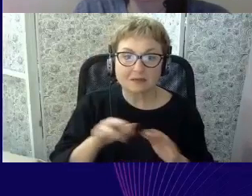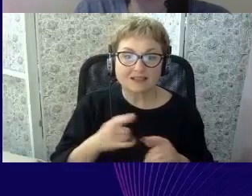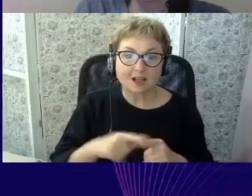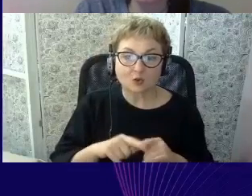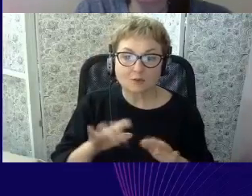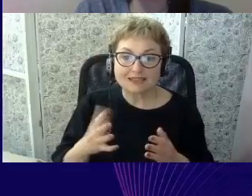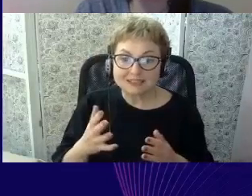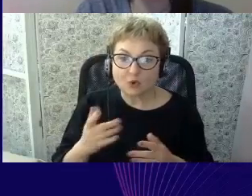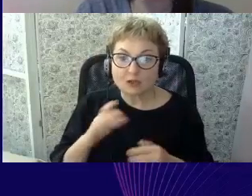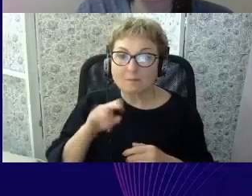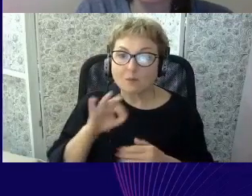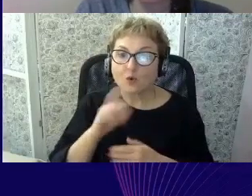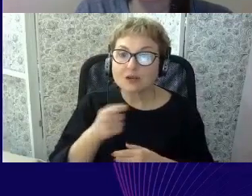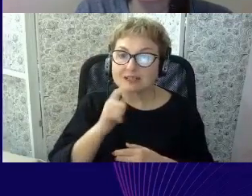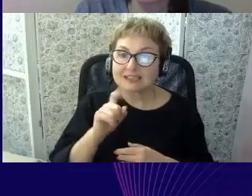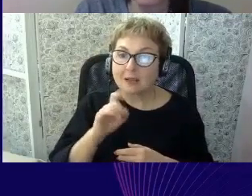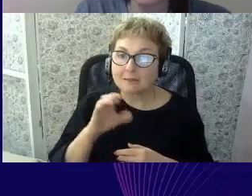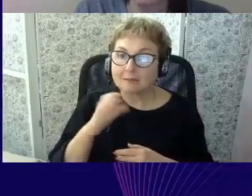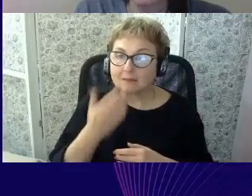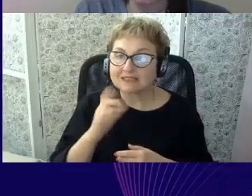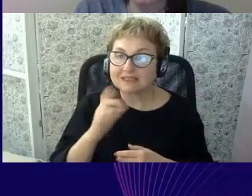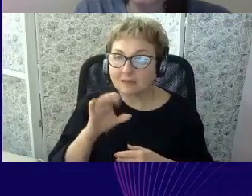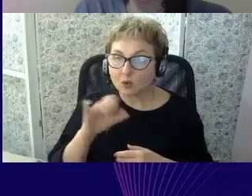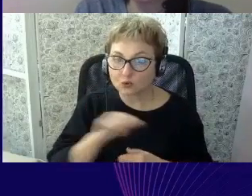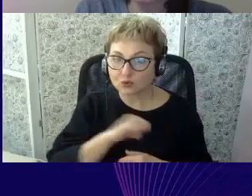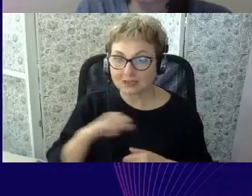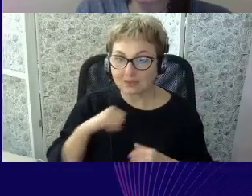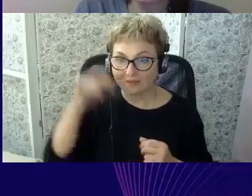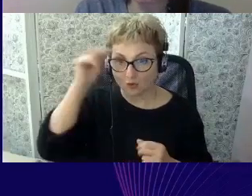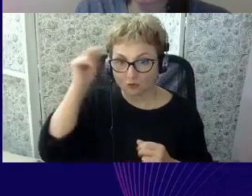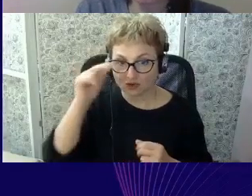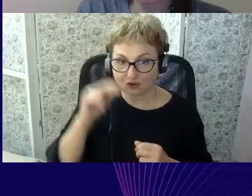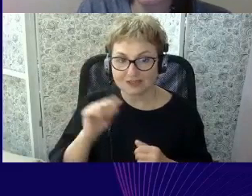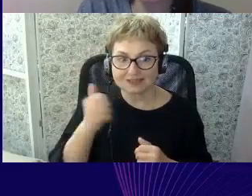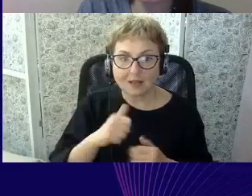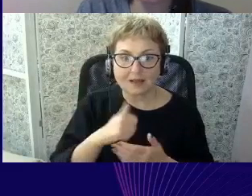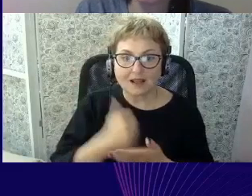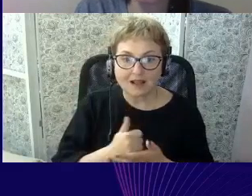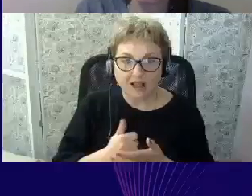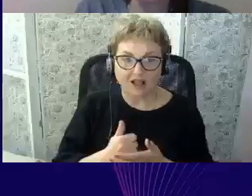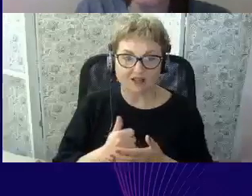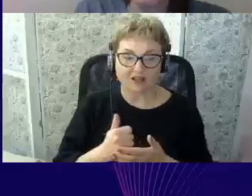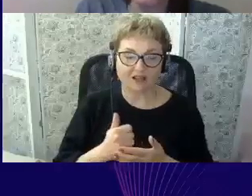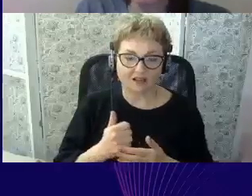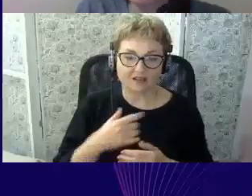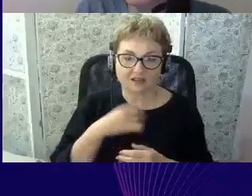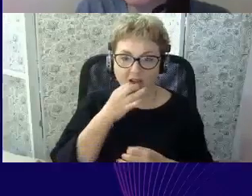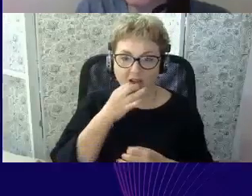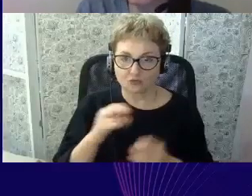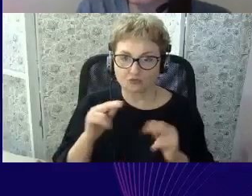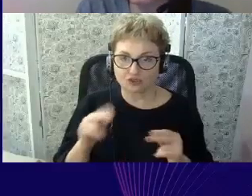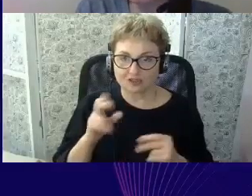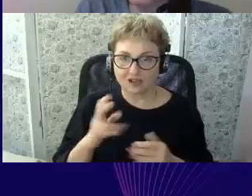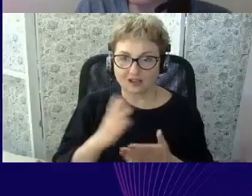которые происходят по запросу самого обучающегося. Ну и, конечно же, самое главное, скажу прям